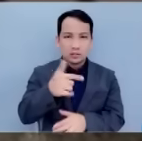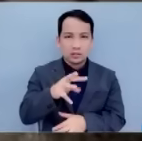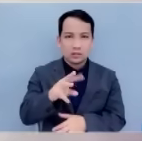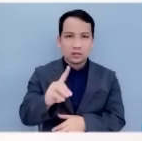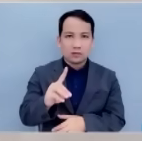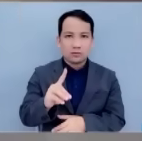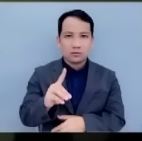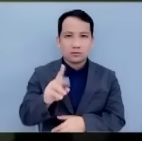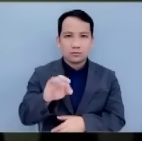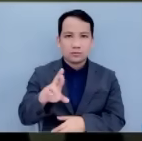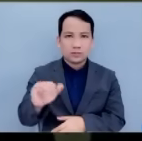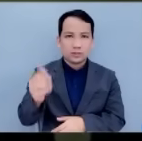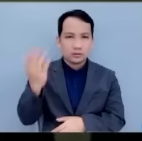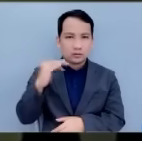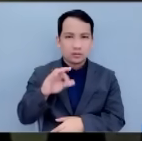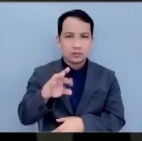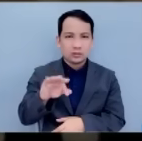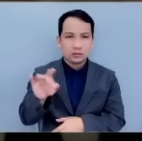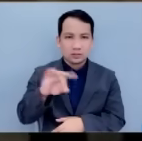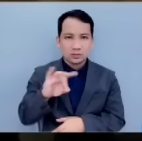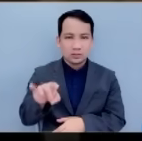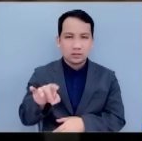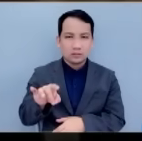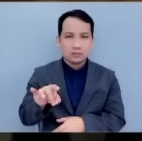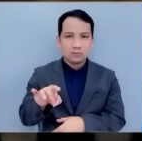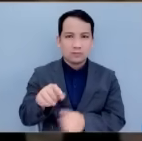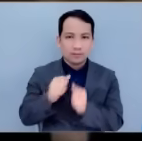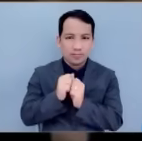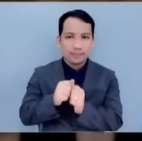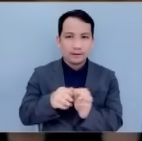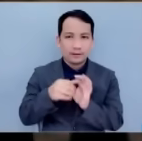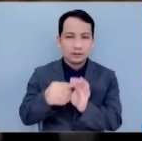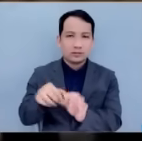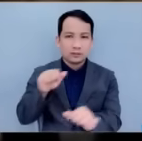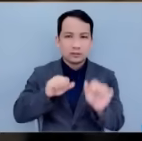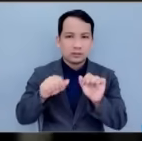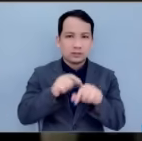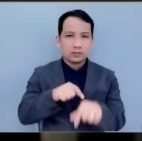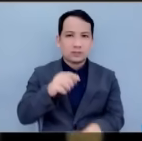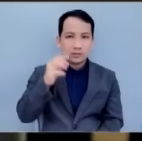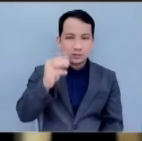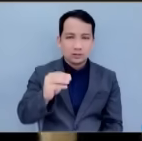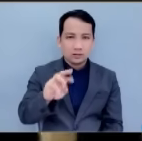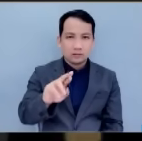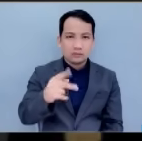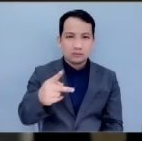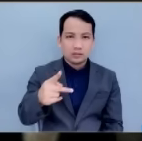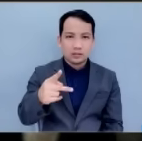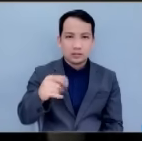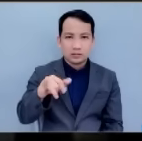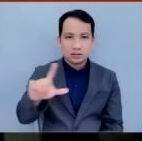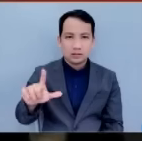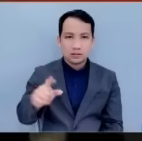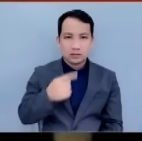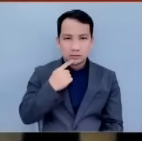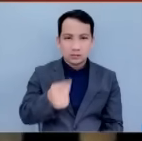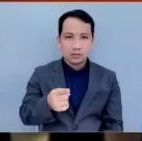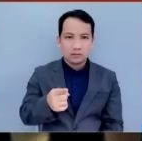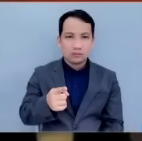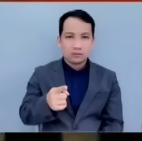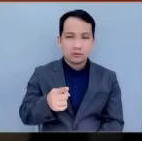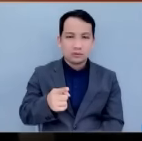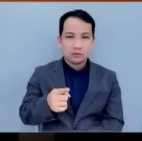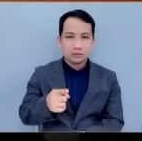Noong 1988, nakatambal ni Jacqueline ang aktor na si Mark Hill sa pelikulang Itanong Mo sa Buwan. Hodapin mo ang